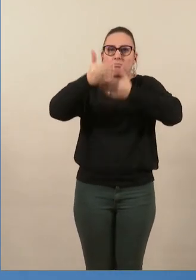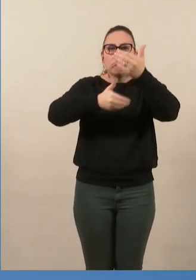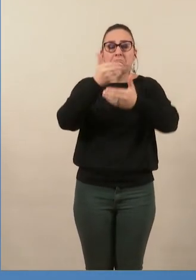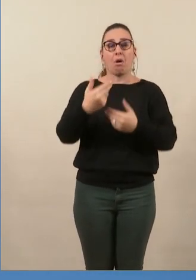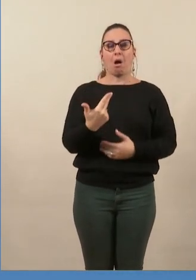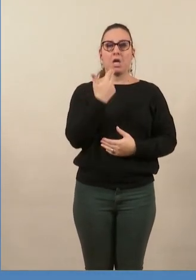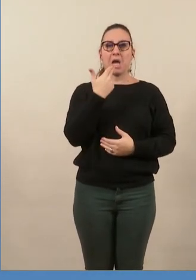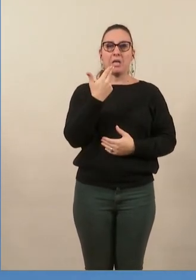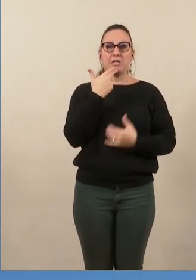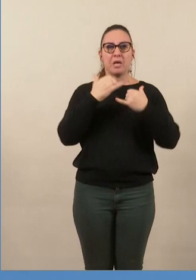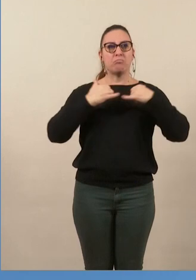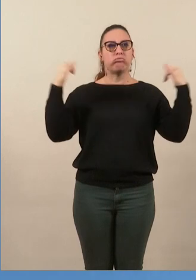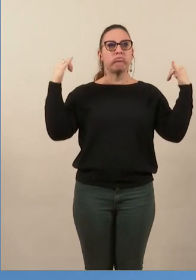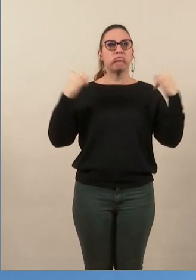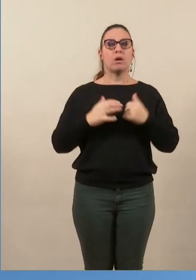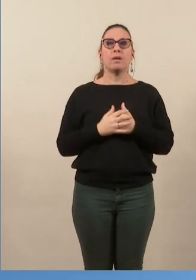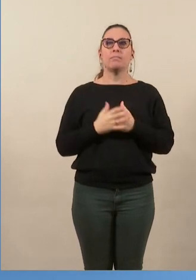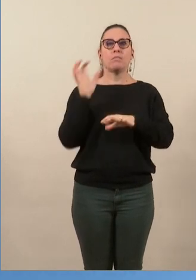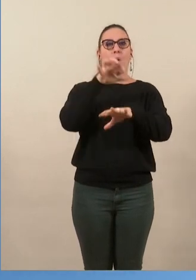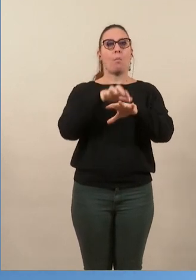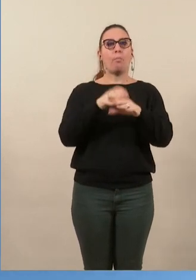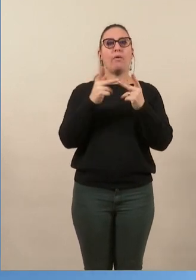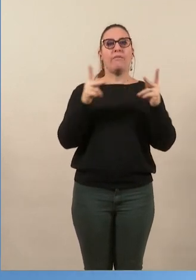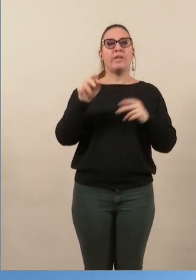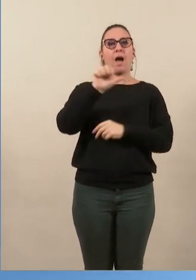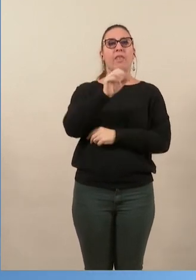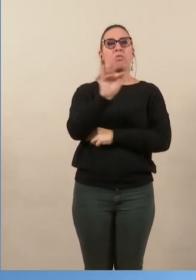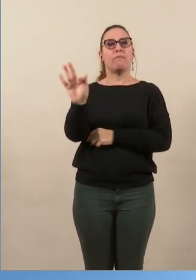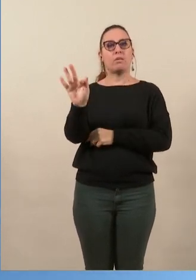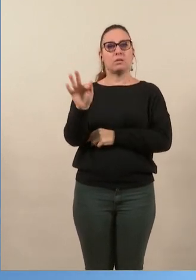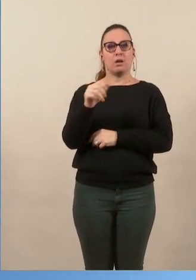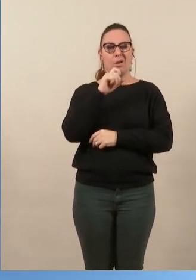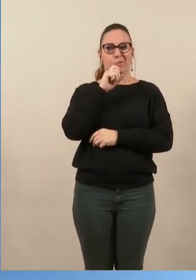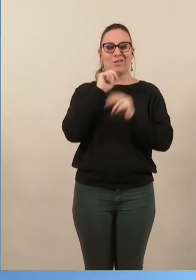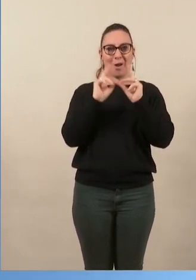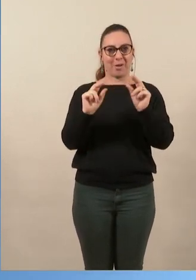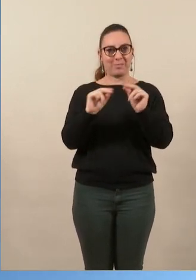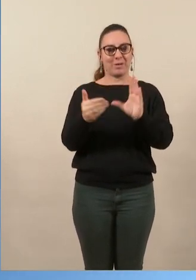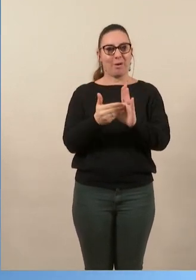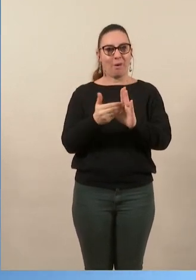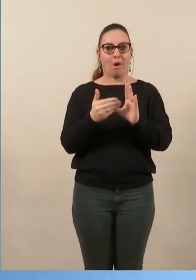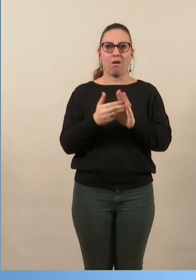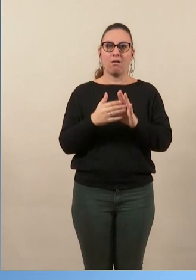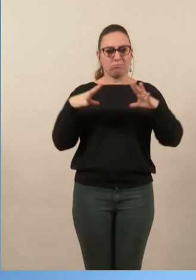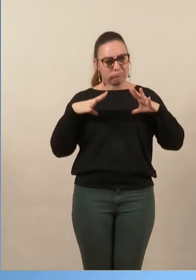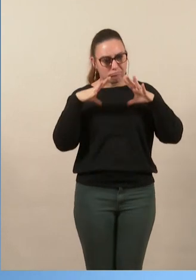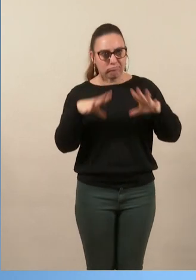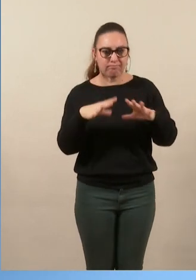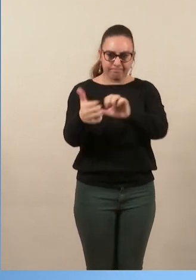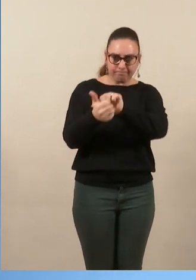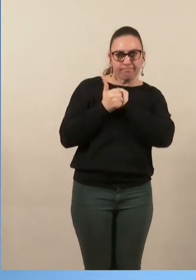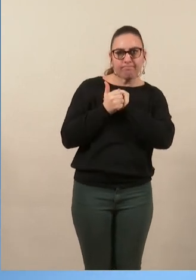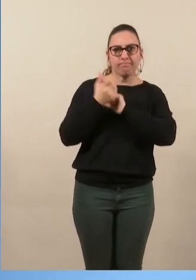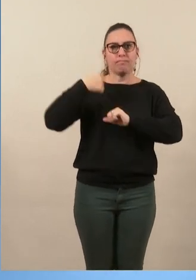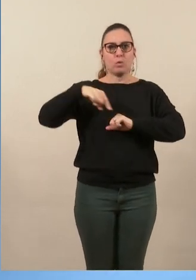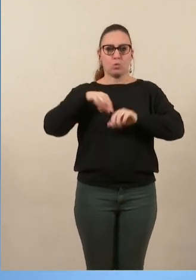qualité notamment s'agissant du pôle de vie Anatole France sur lequel je vais revenir des contributions qui nous poussent à agir sur